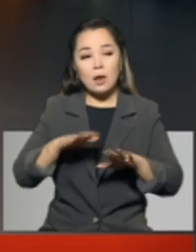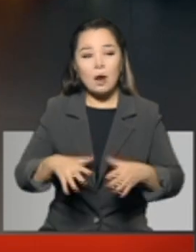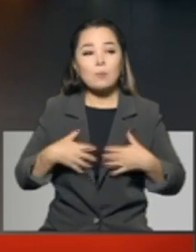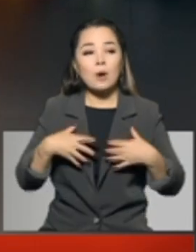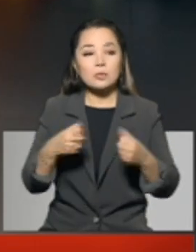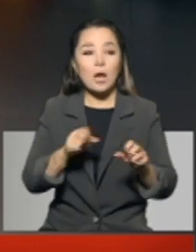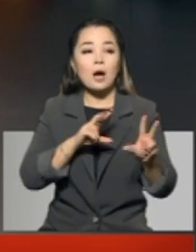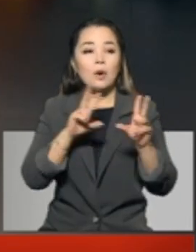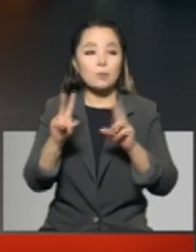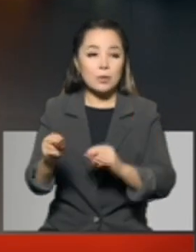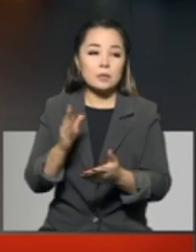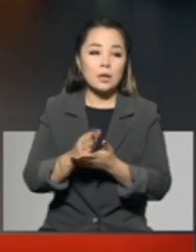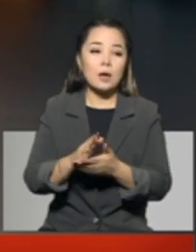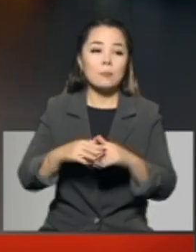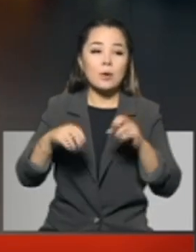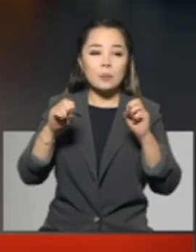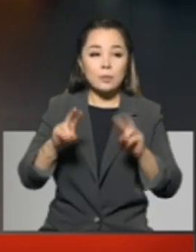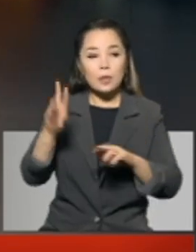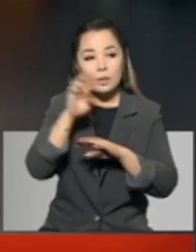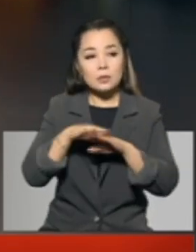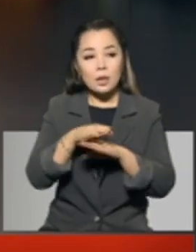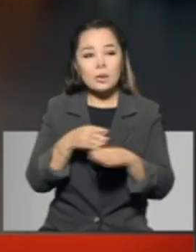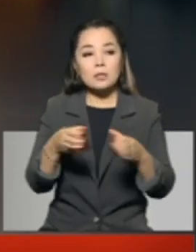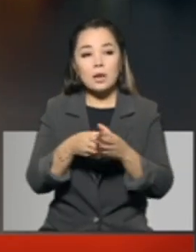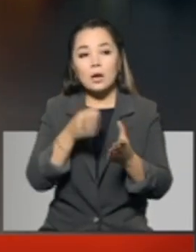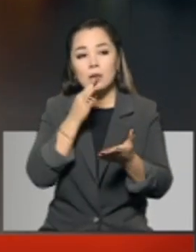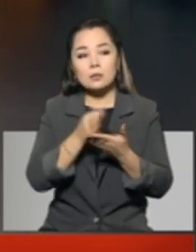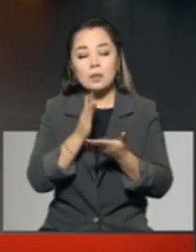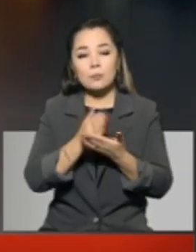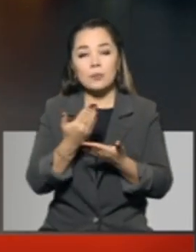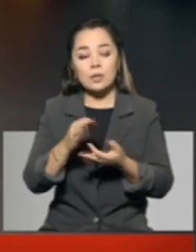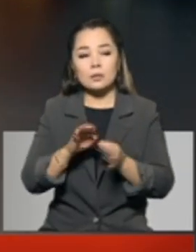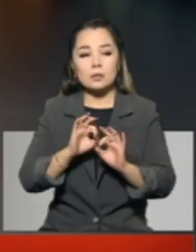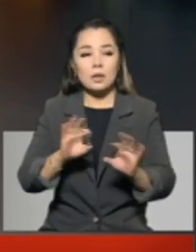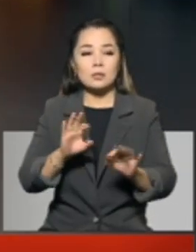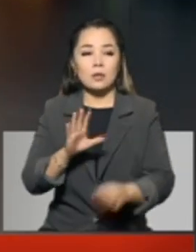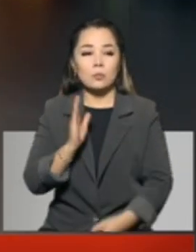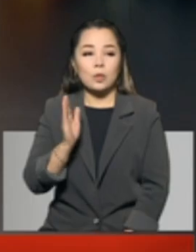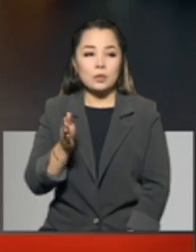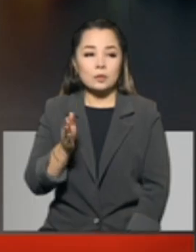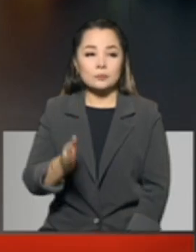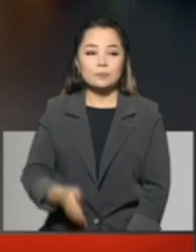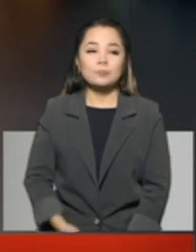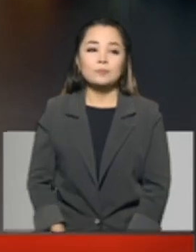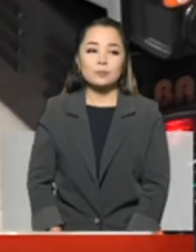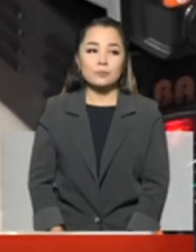кепіл болып жүрген маман иелерімен әріптесім Нұрсұлтан Нұрсейіт тілдесіп келген болатын.